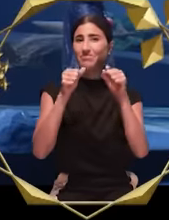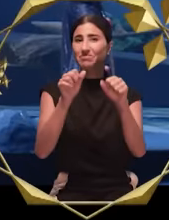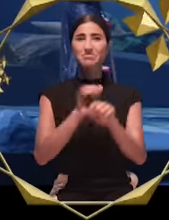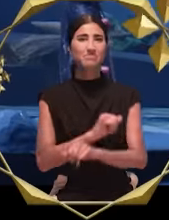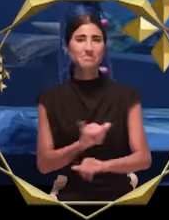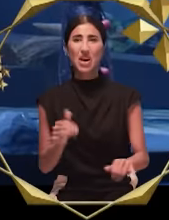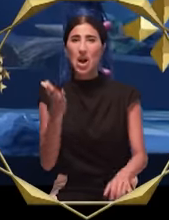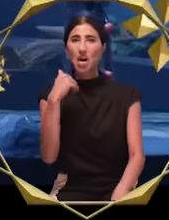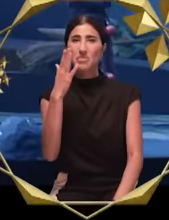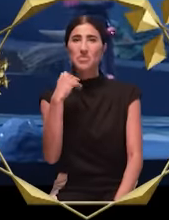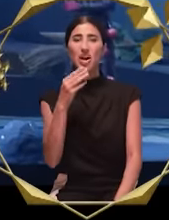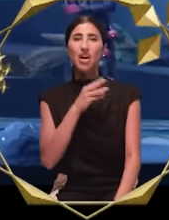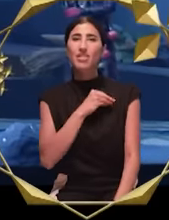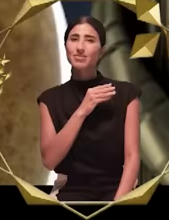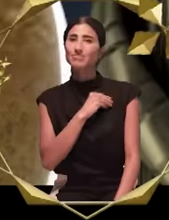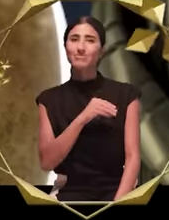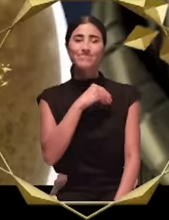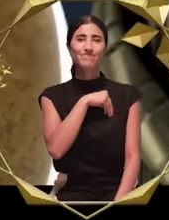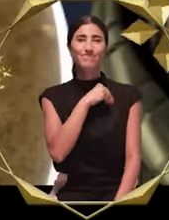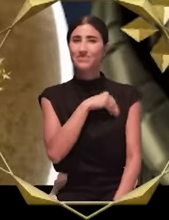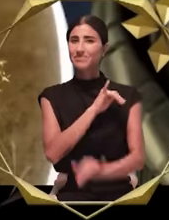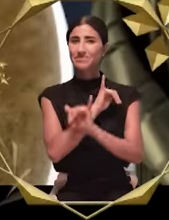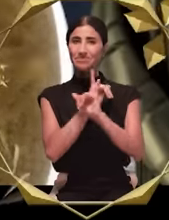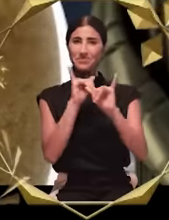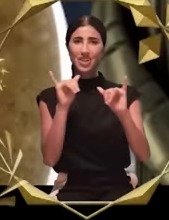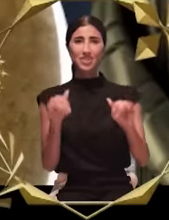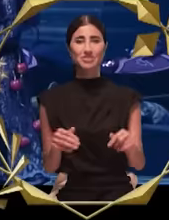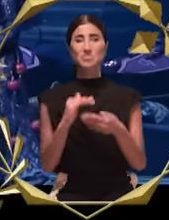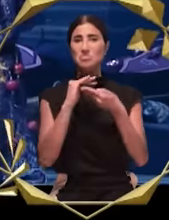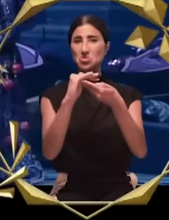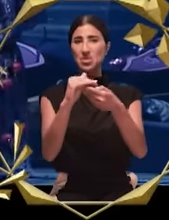لا فائدة، لا فائدة،